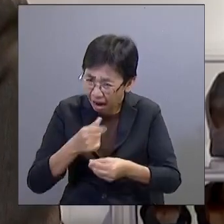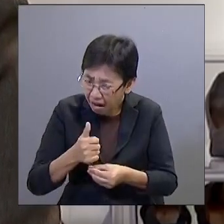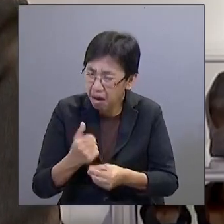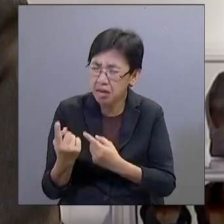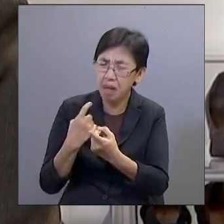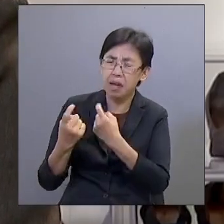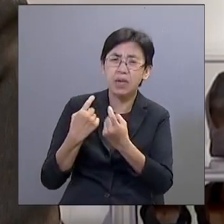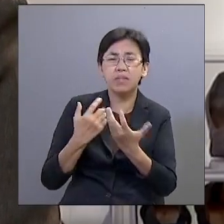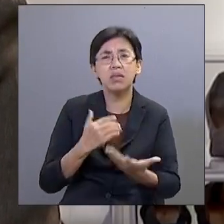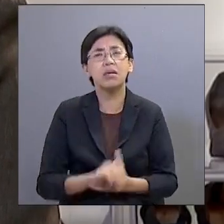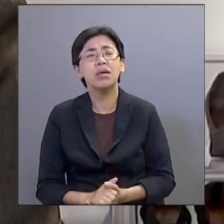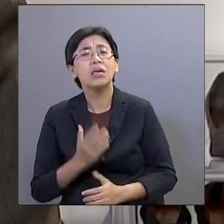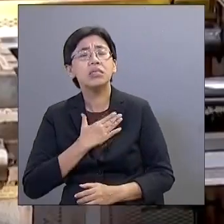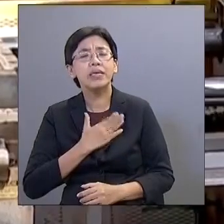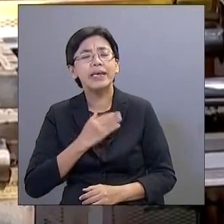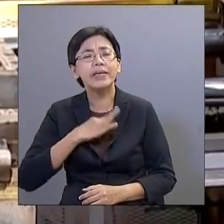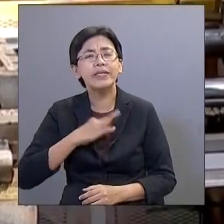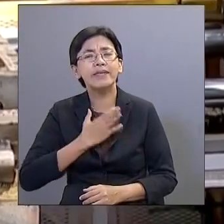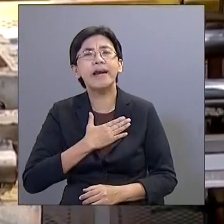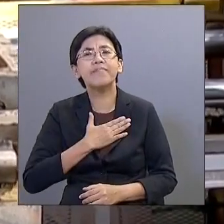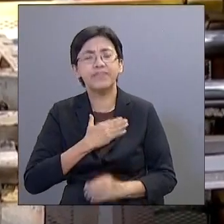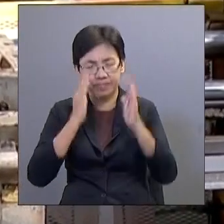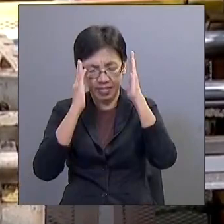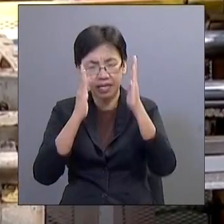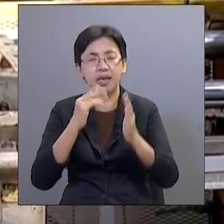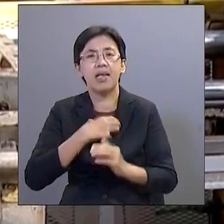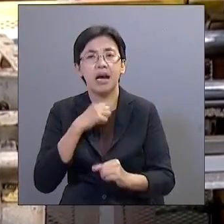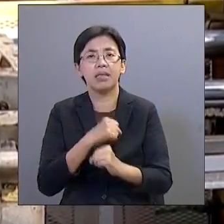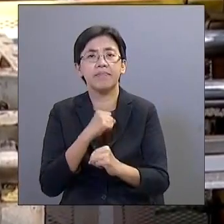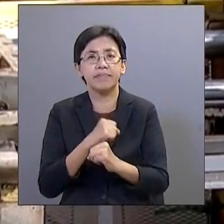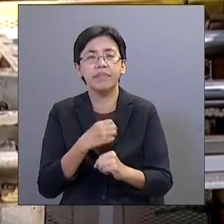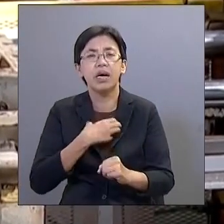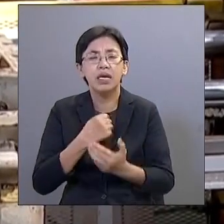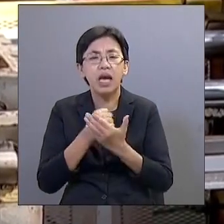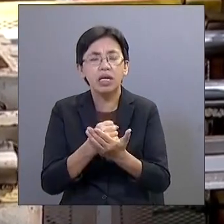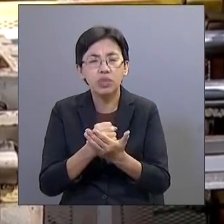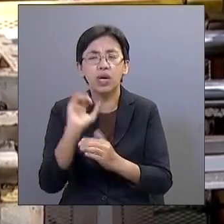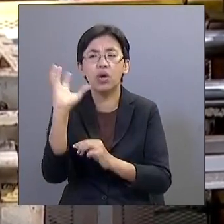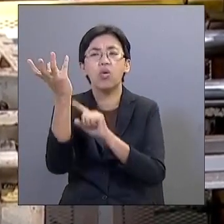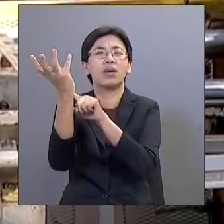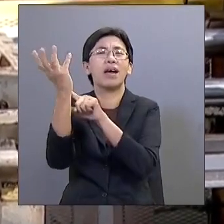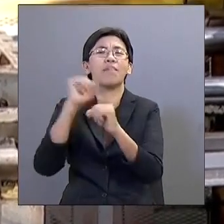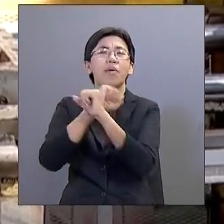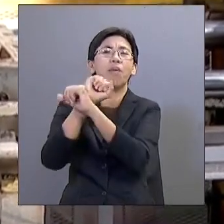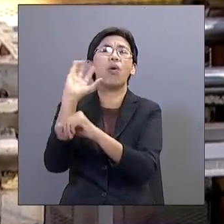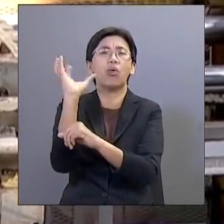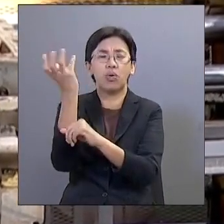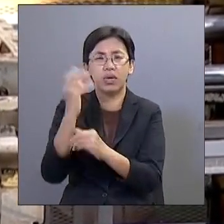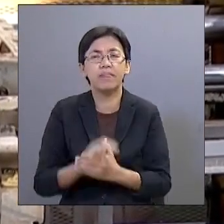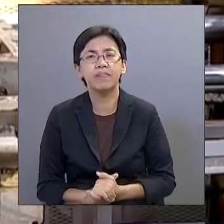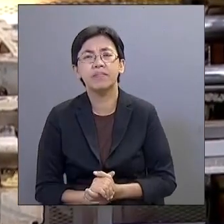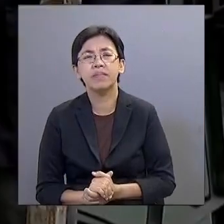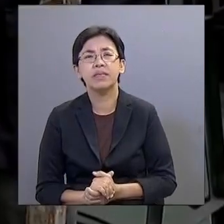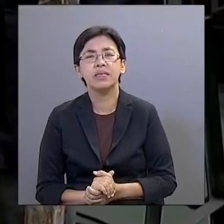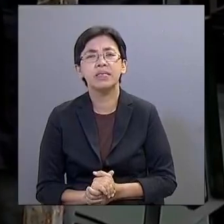งี้ยแต่ว่าพี่ก็มีความตั้งใจว่าแบบพี่อยากช่วยโลกจริงๆแล้วแบบมันน่าจะ